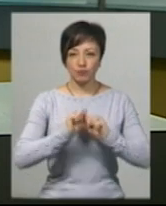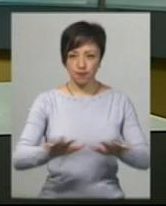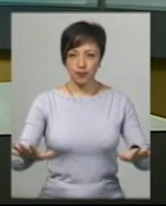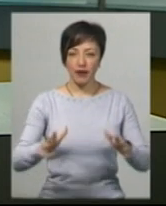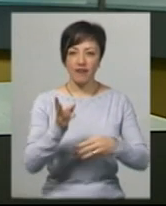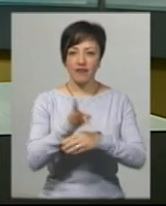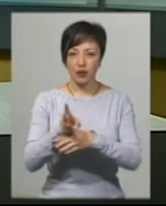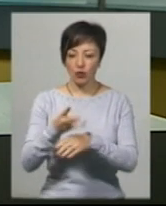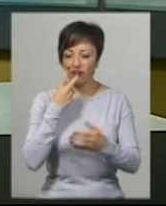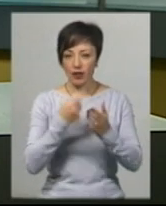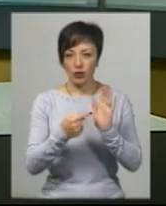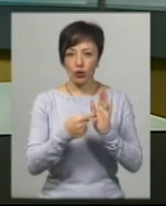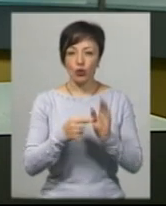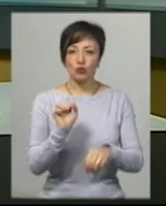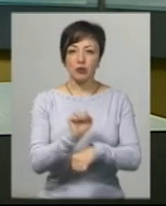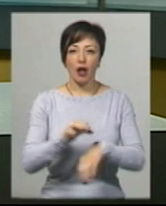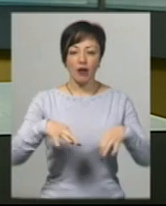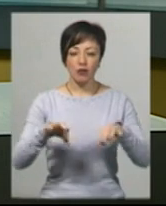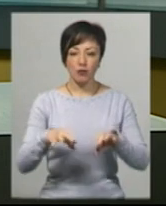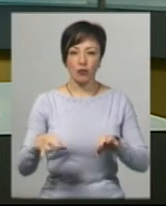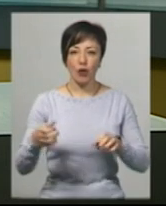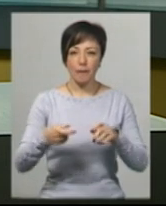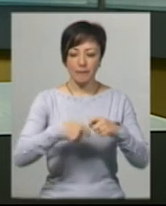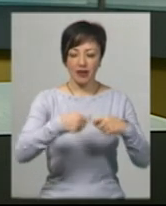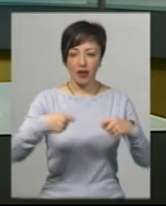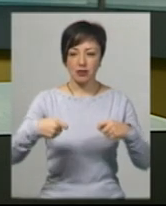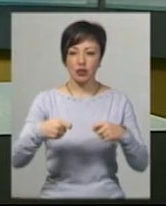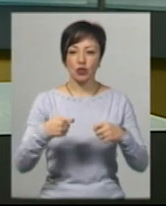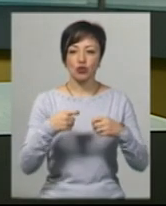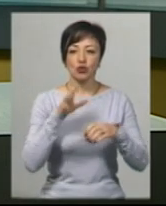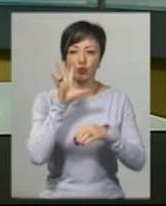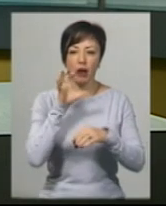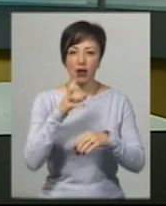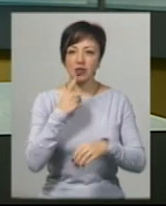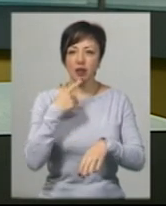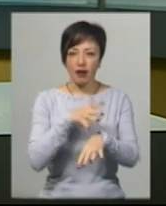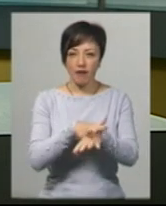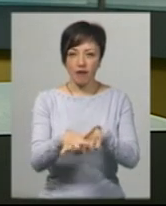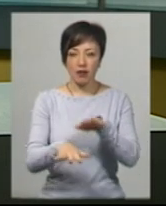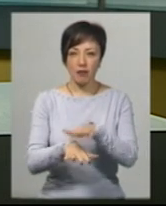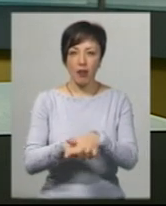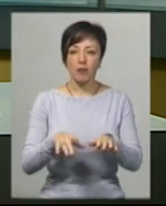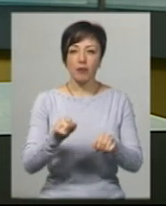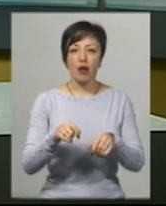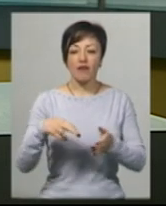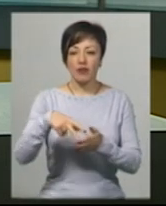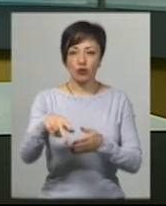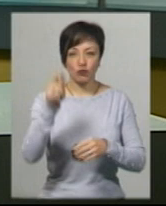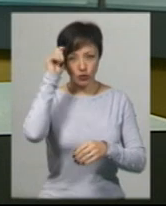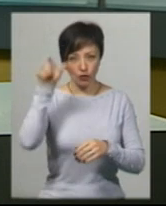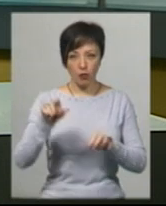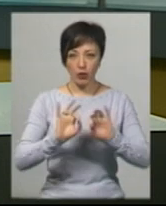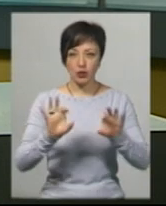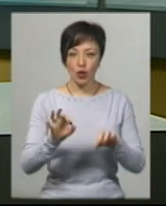якому видно, як зупинили автівку, до якої був прив'язаний собака із закривавленими лапами. З салону вийшов чоловік та пояснив,